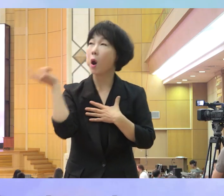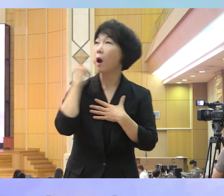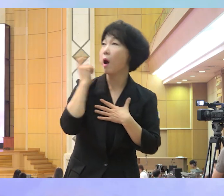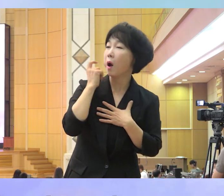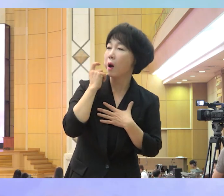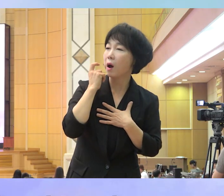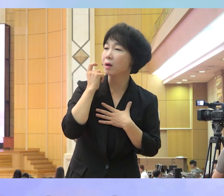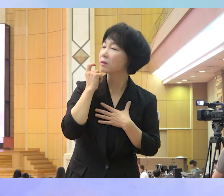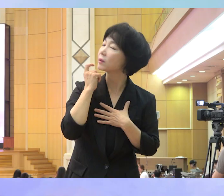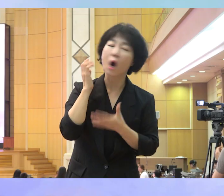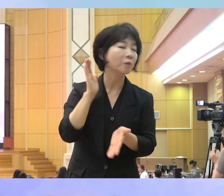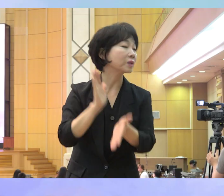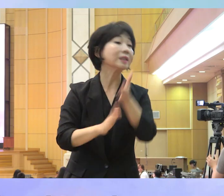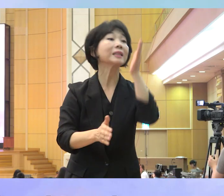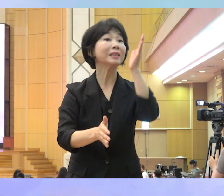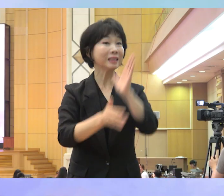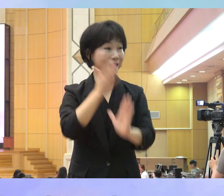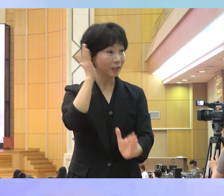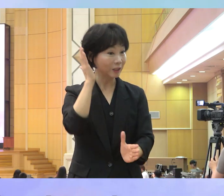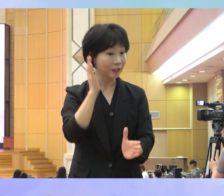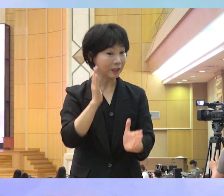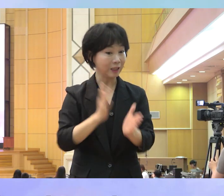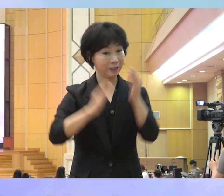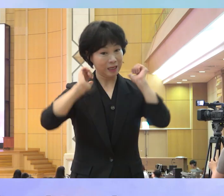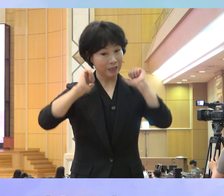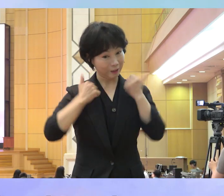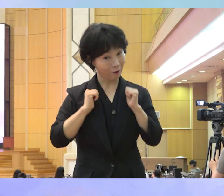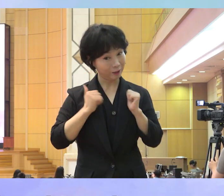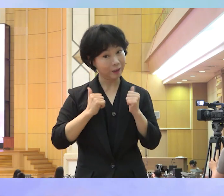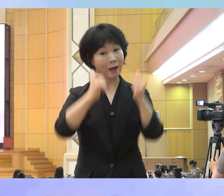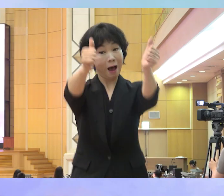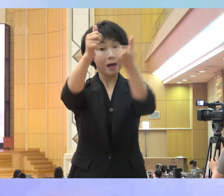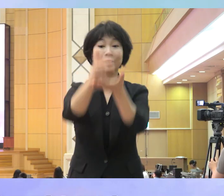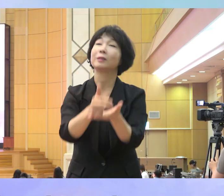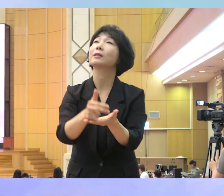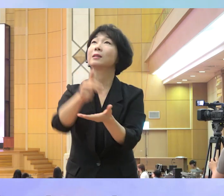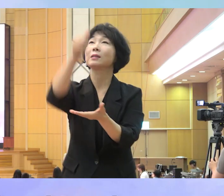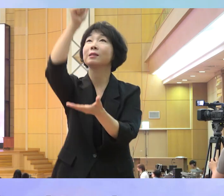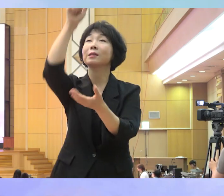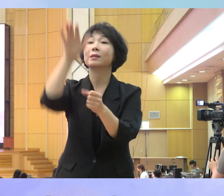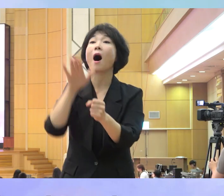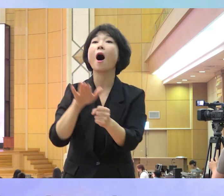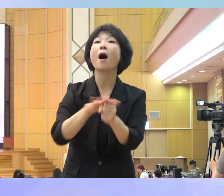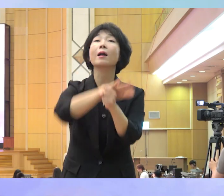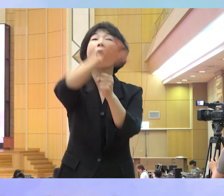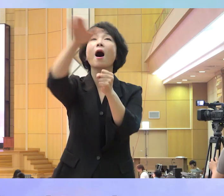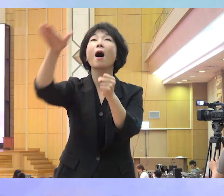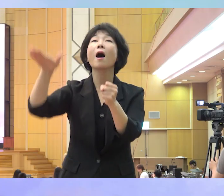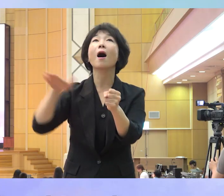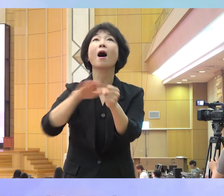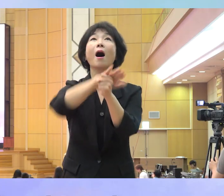변함없으신 거짓 없으신 성실하신 그